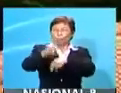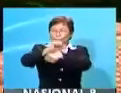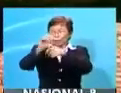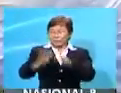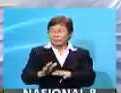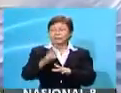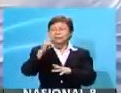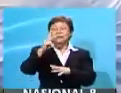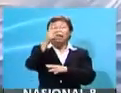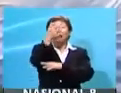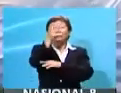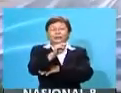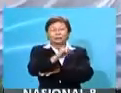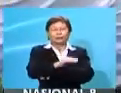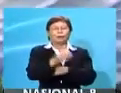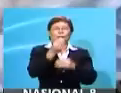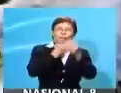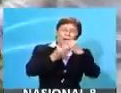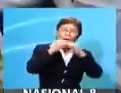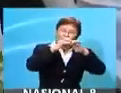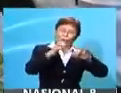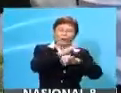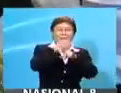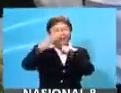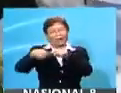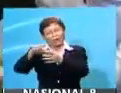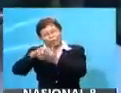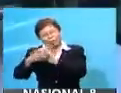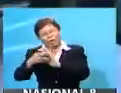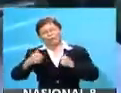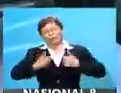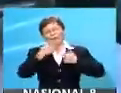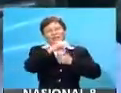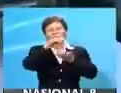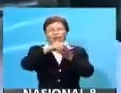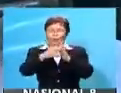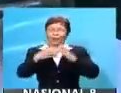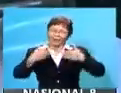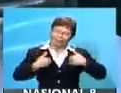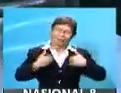menyanjikan durian malah pelbagai juadah raya dan